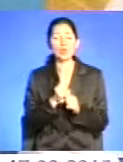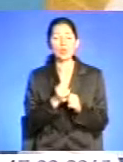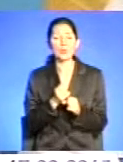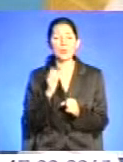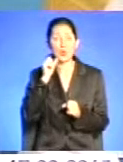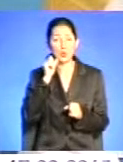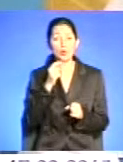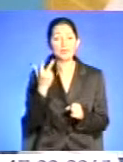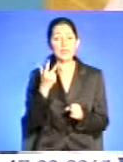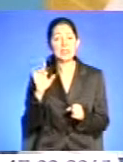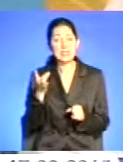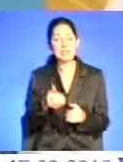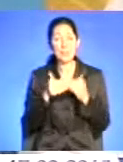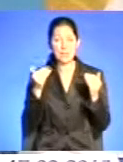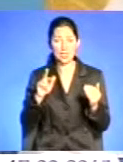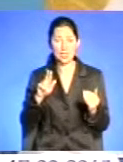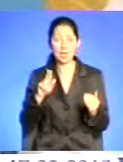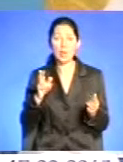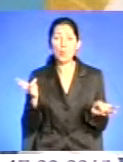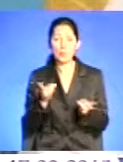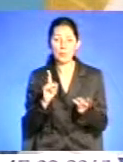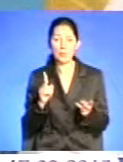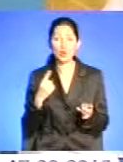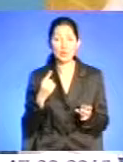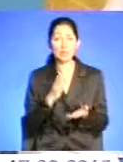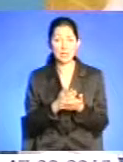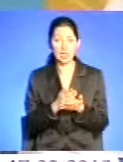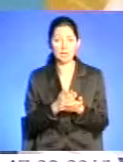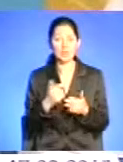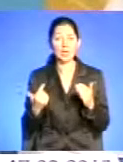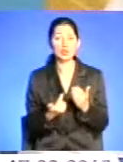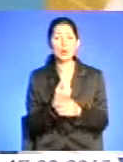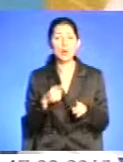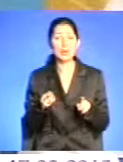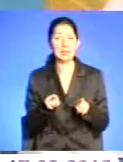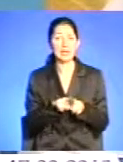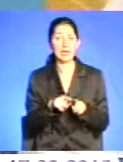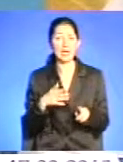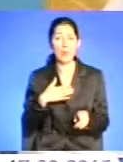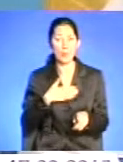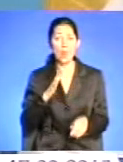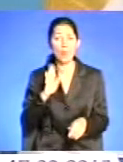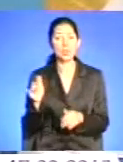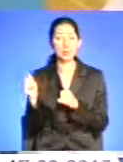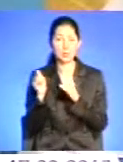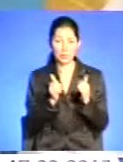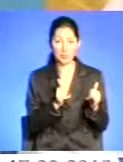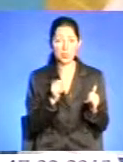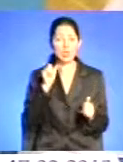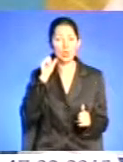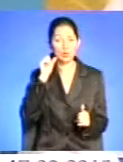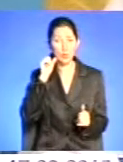ніж ті потреби, які в нас взагалі є. Отже, знову ж таки, ми будемо забезпечені